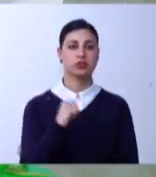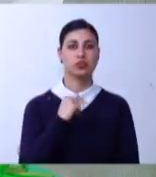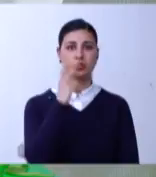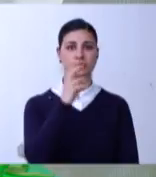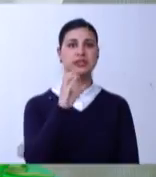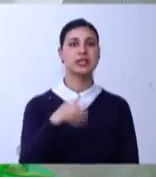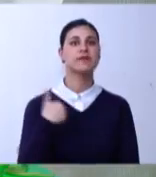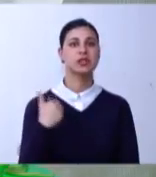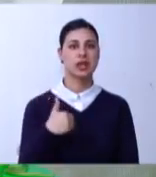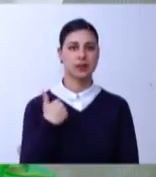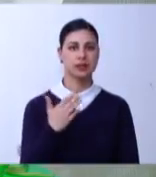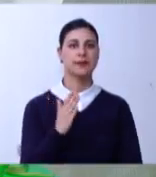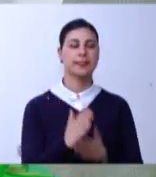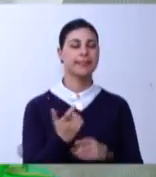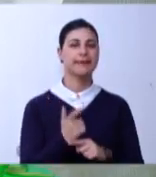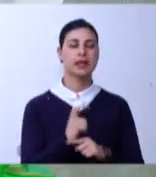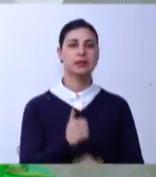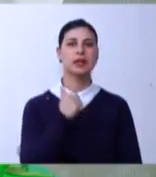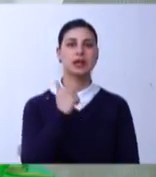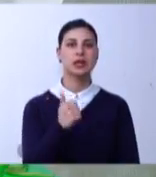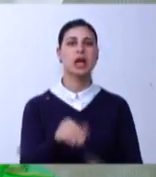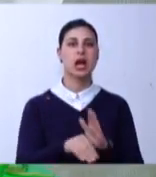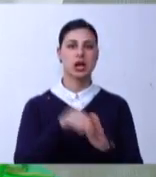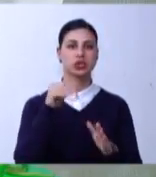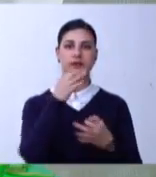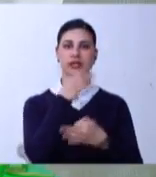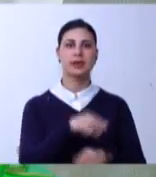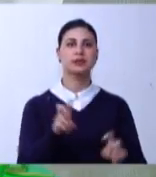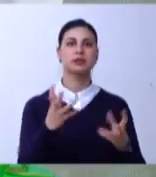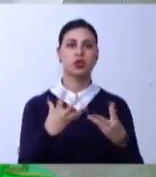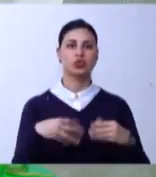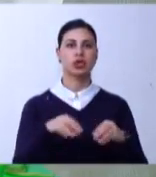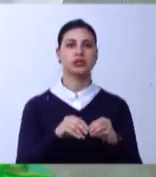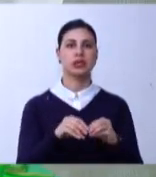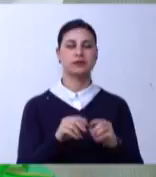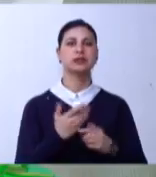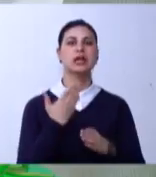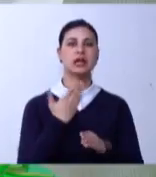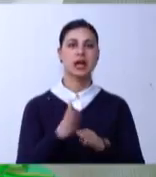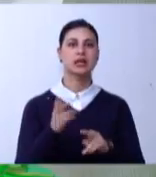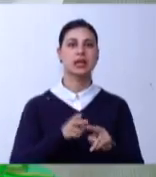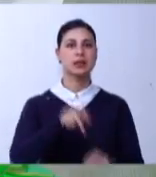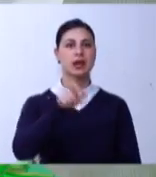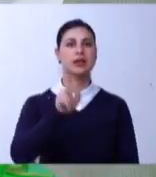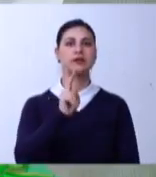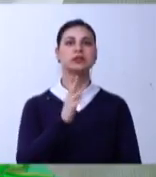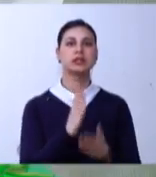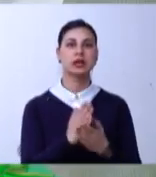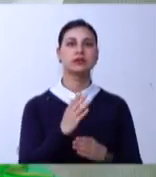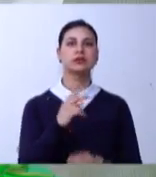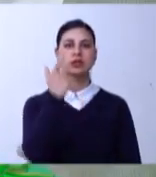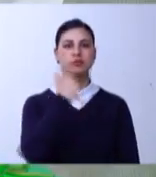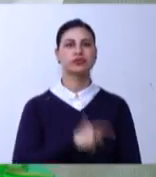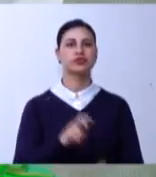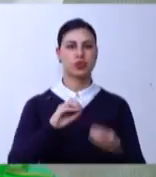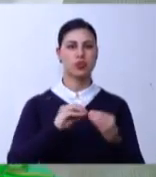C ვიტამინი გახლავთ ძალიან კარგი არჩევანი ნებისმიერი ოჯახისათვის, გარდა იმ პირებისა, ვისაც აქვს პურინების